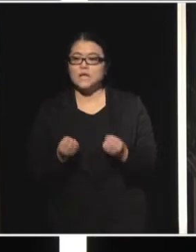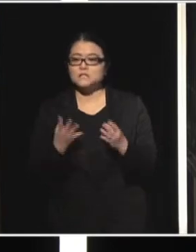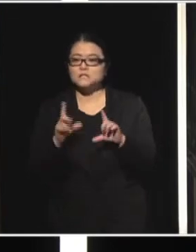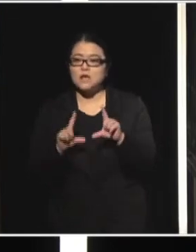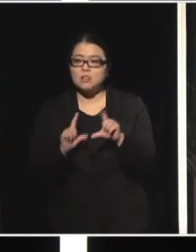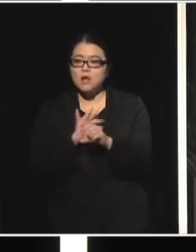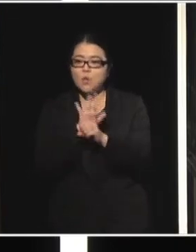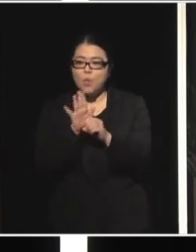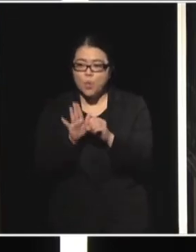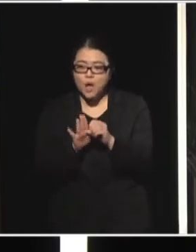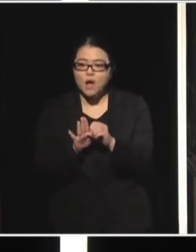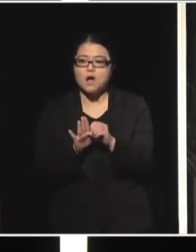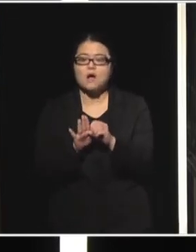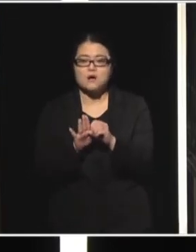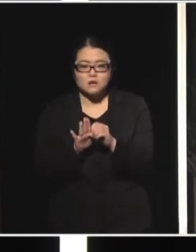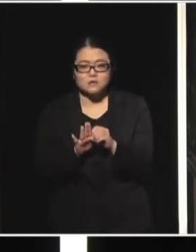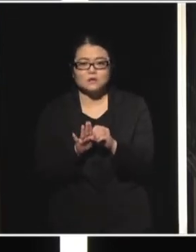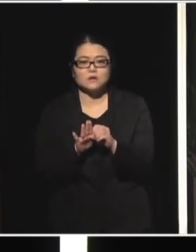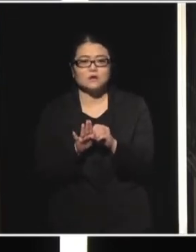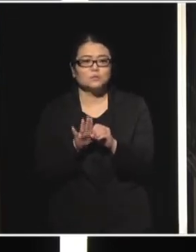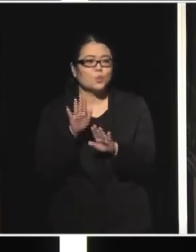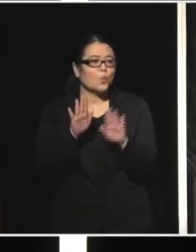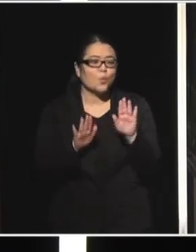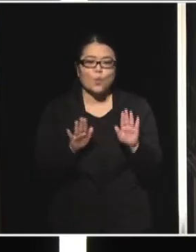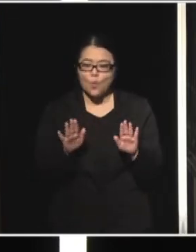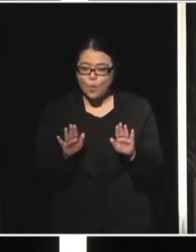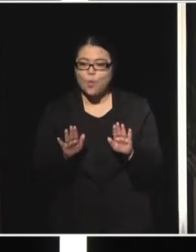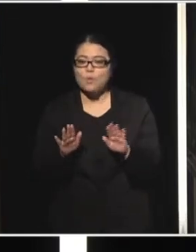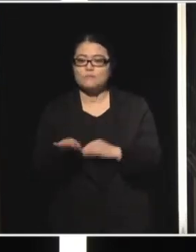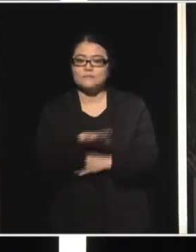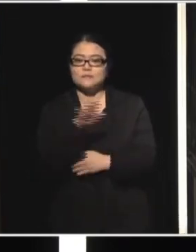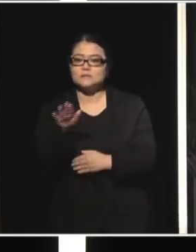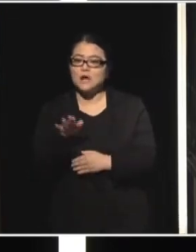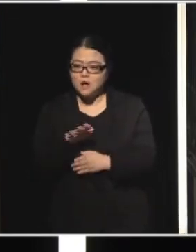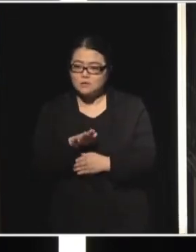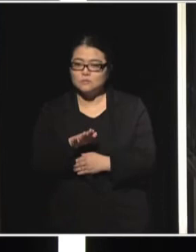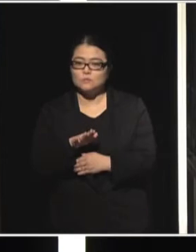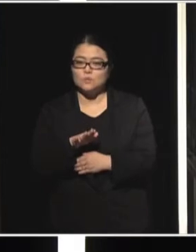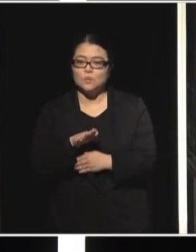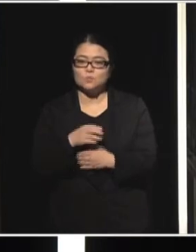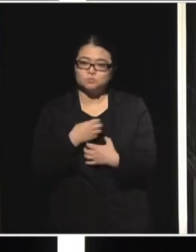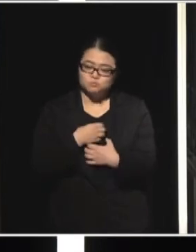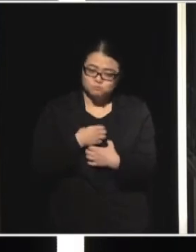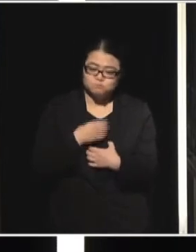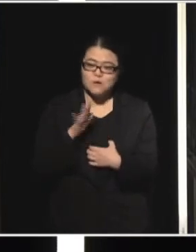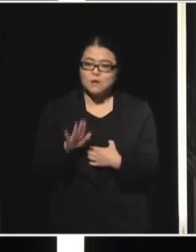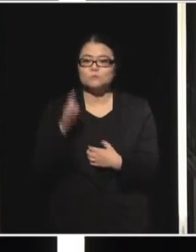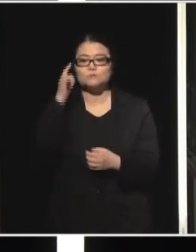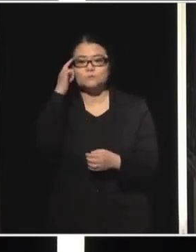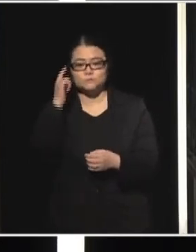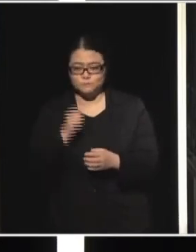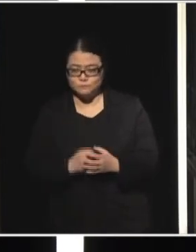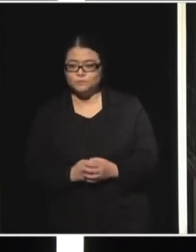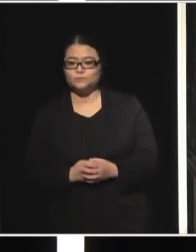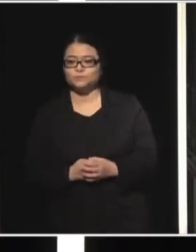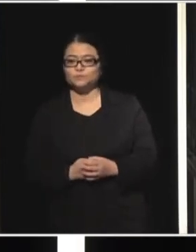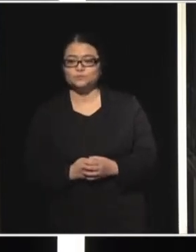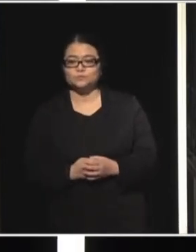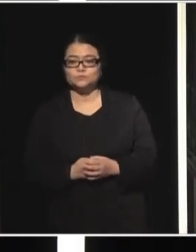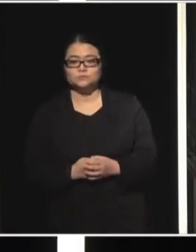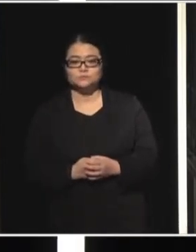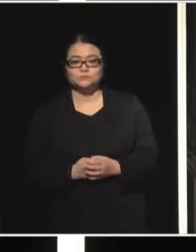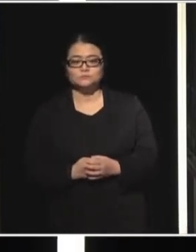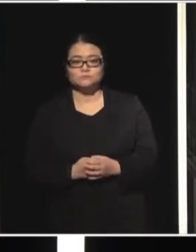状況でありましてみなさんもあの若いになっていらっしゃる方もですねあのガムが官の